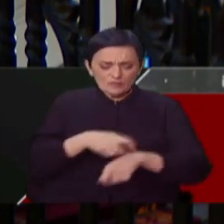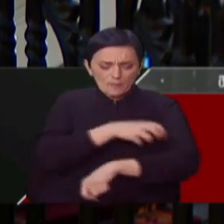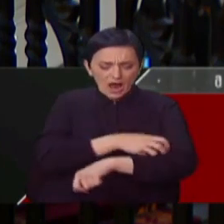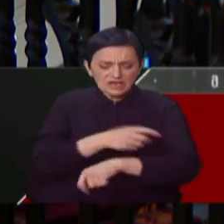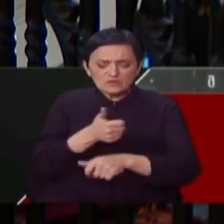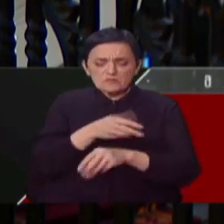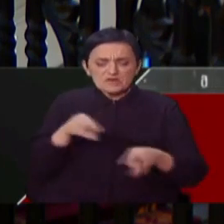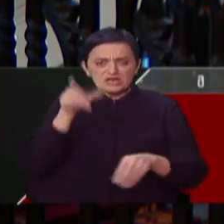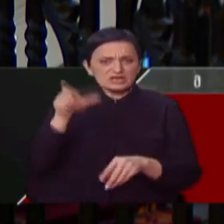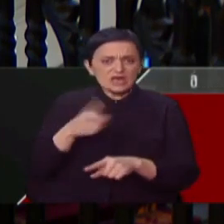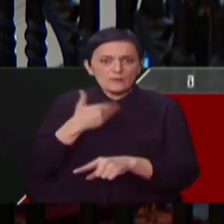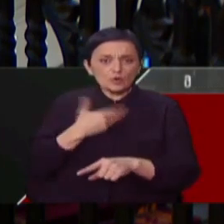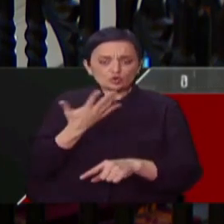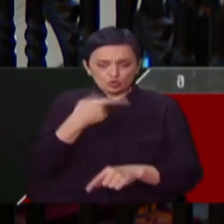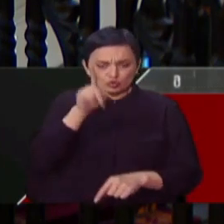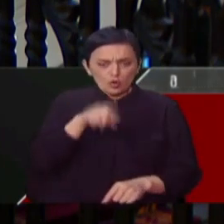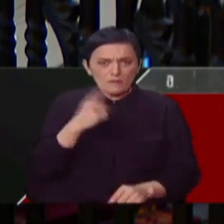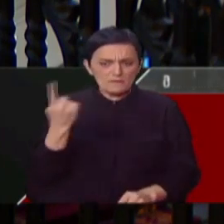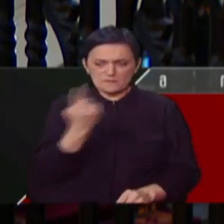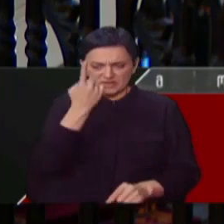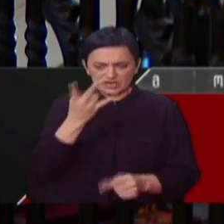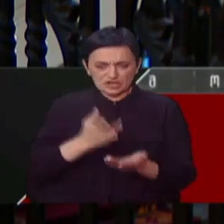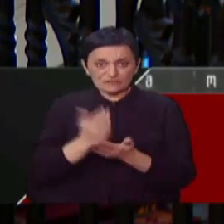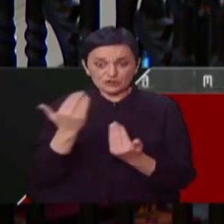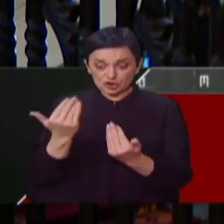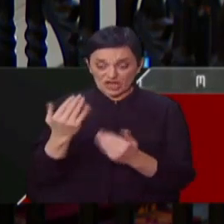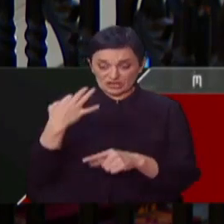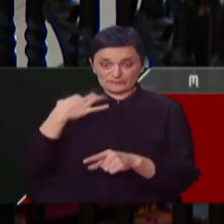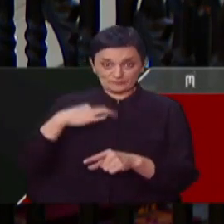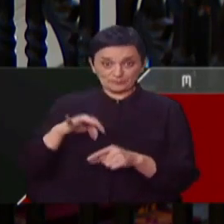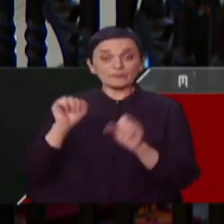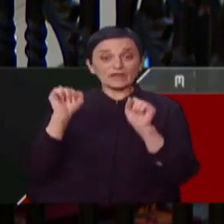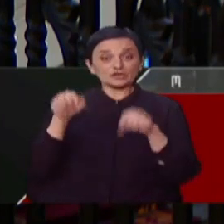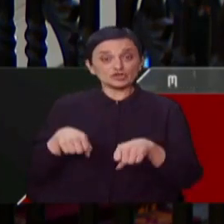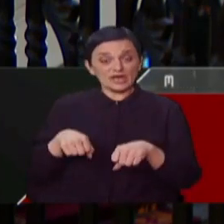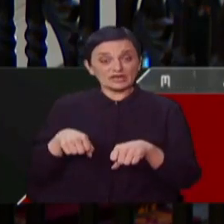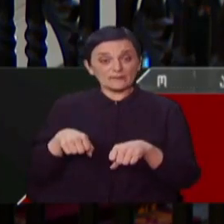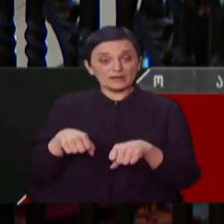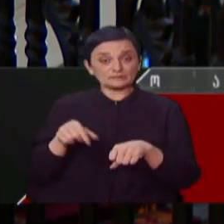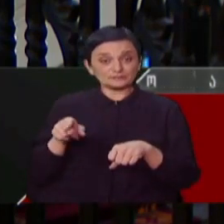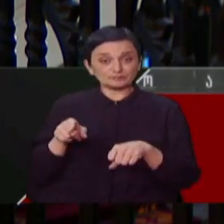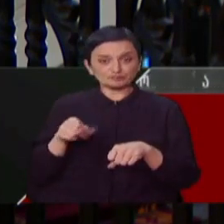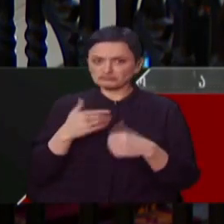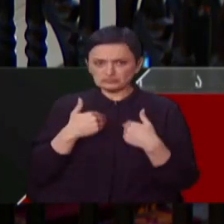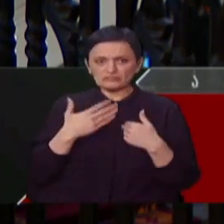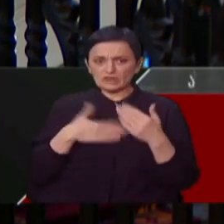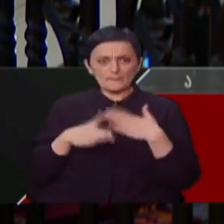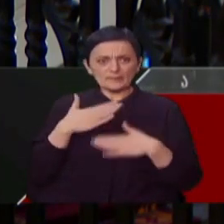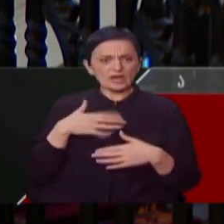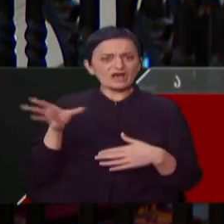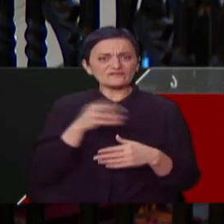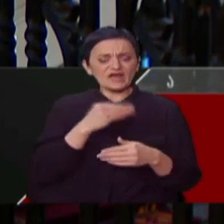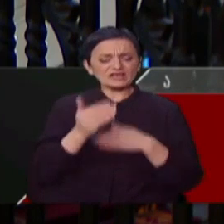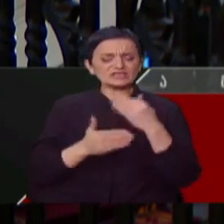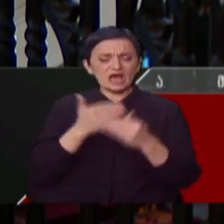თუ ეს არ არის ნომერ პირველი ამოცანა, როცა შენი შვილისთვის თურმე შეიძლება და მე მიხარია ყველა